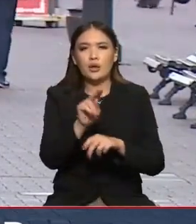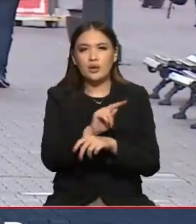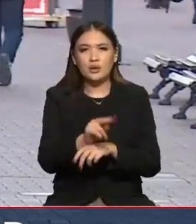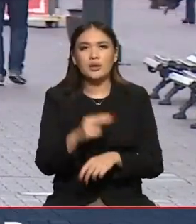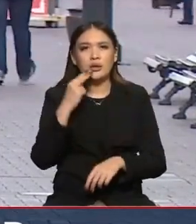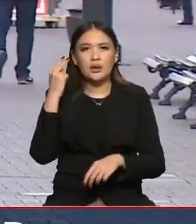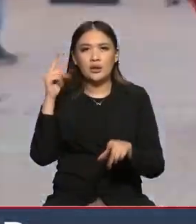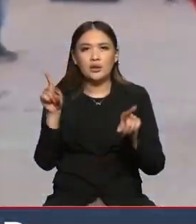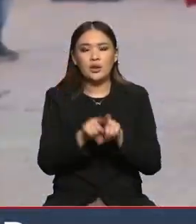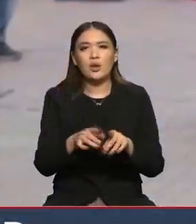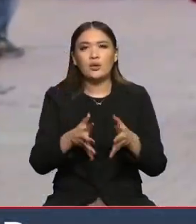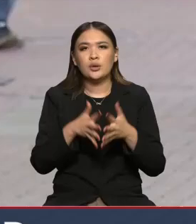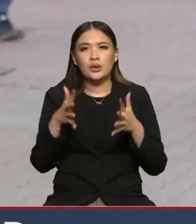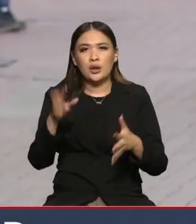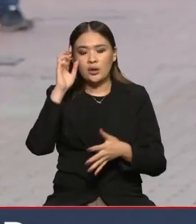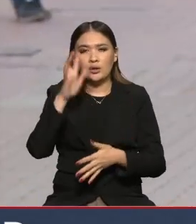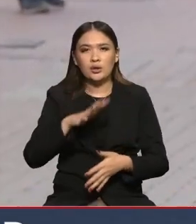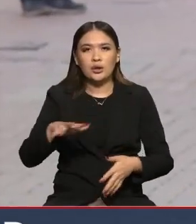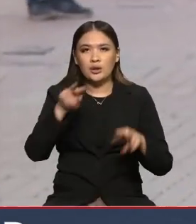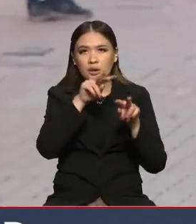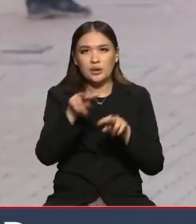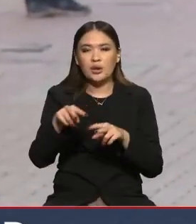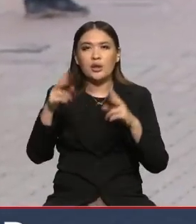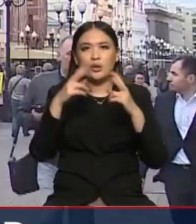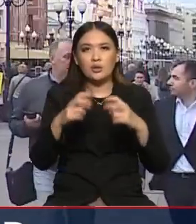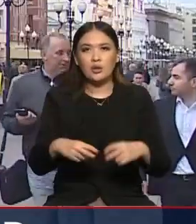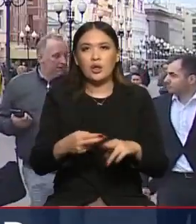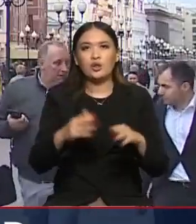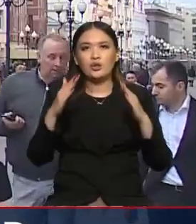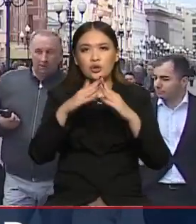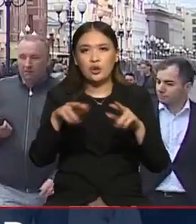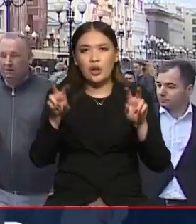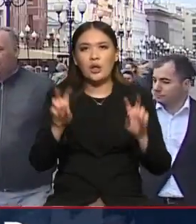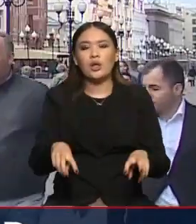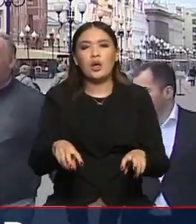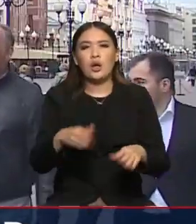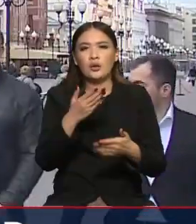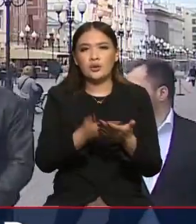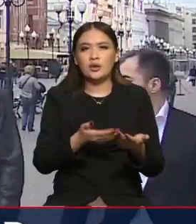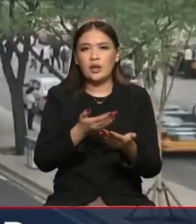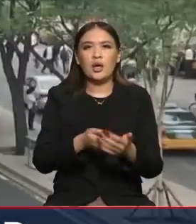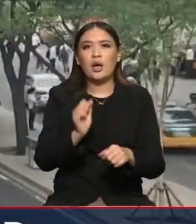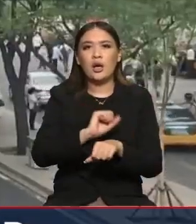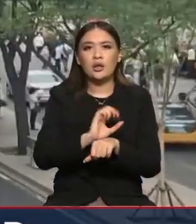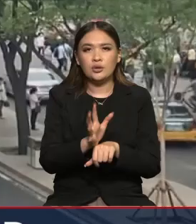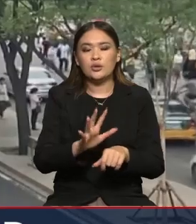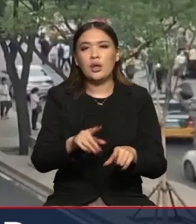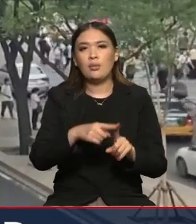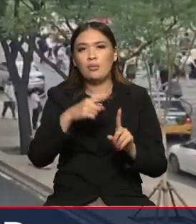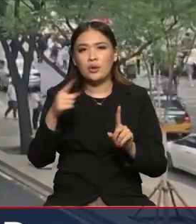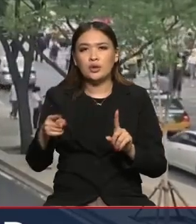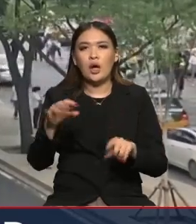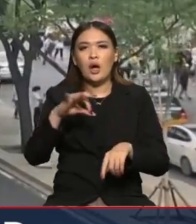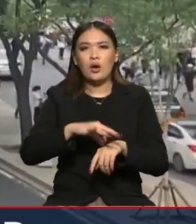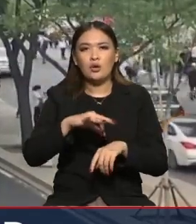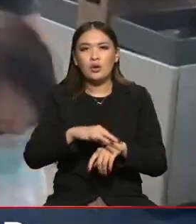Қытайда да белең алған. Елдегі денсаулықты бақылау орталығы тұрғындарға үйде қалуға кеңес берді. Айта кетсек, коронавирус пен маусымдық